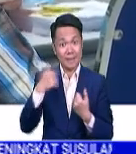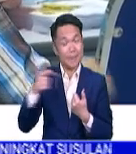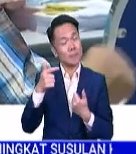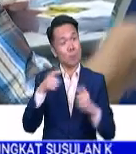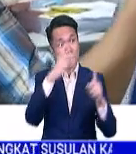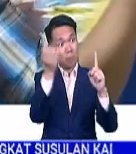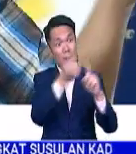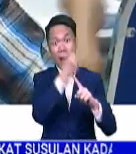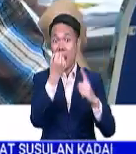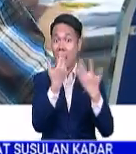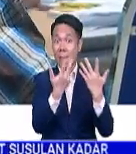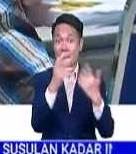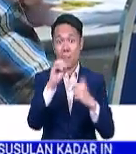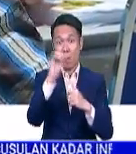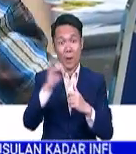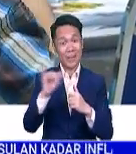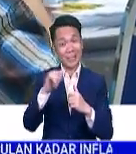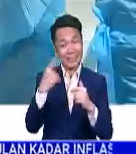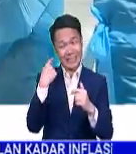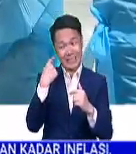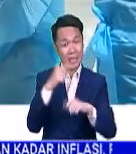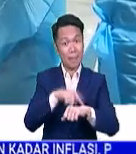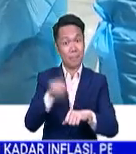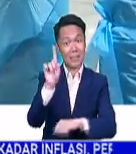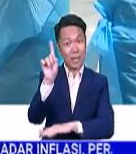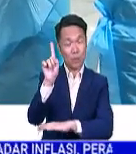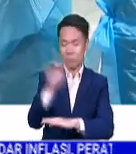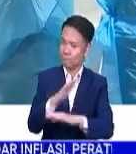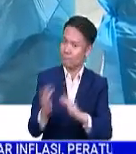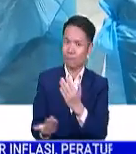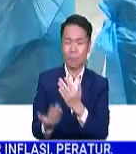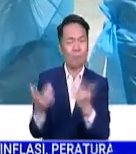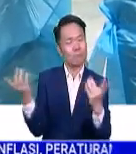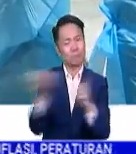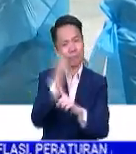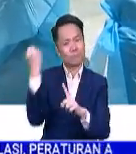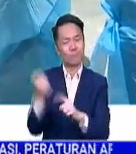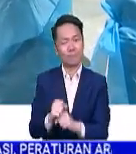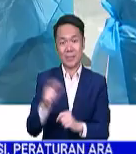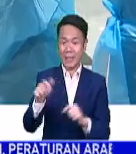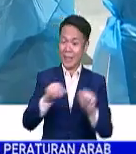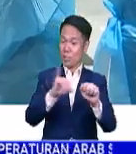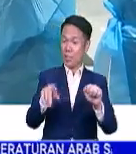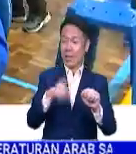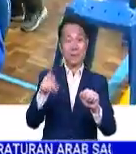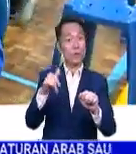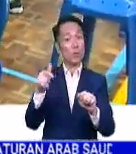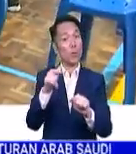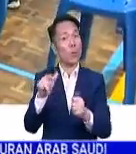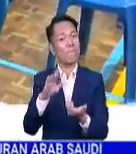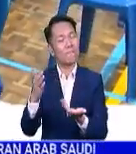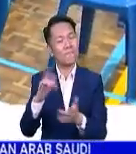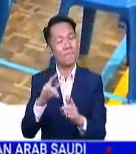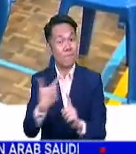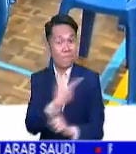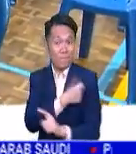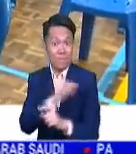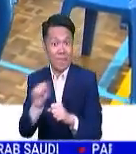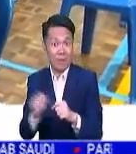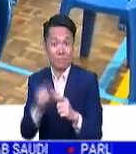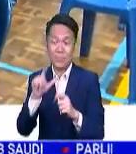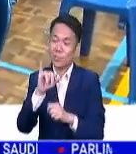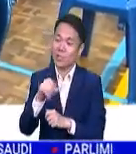itu dicapai pada pukul 1 tengah hari tadi. Beliau menyatakan jawatankuasa khas jaminan akses bekalan vaksin